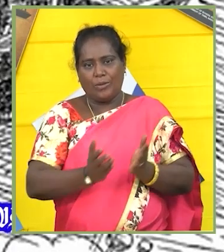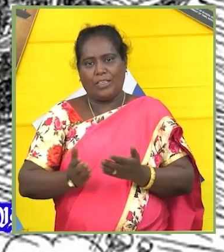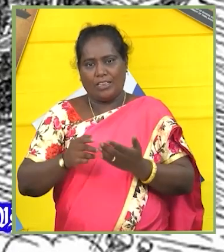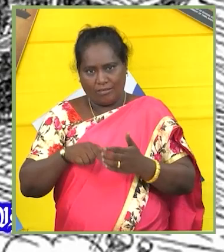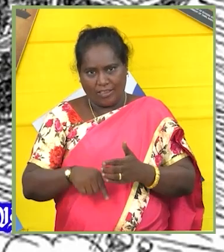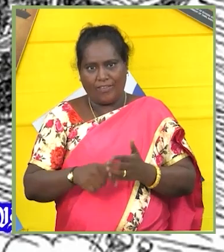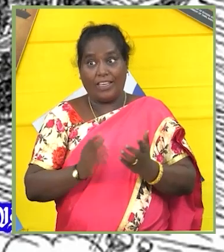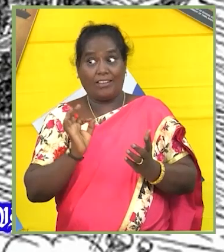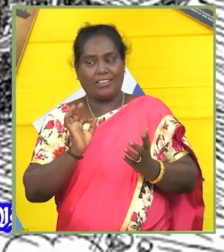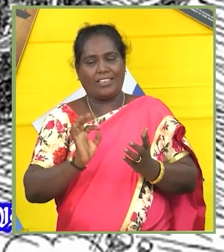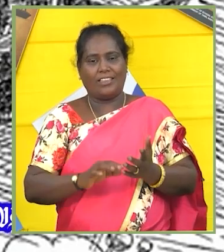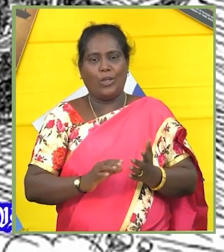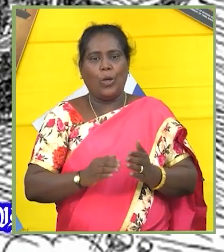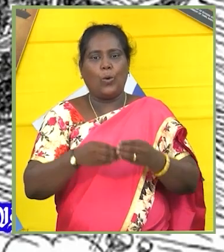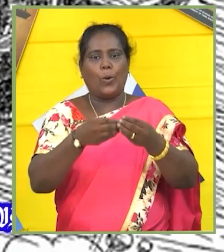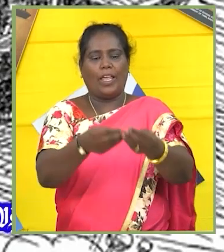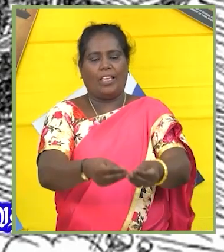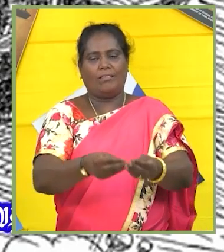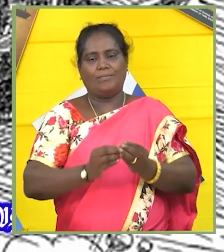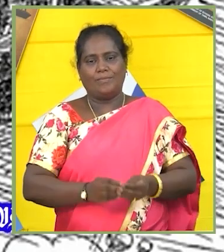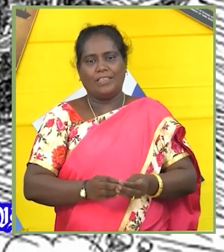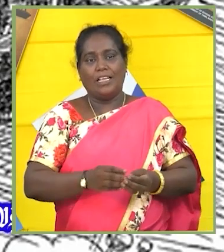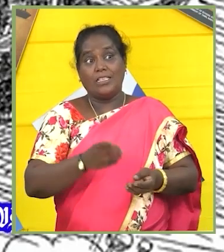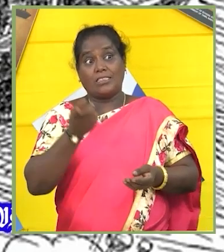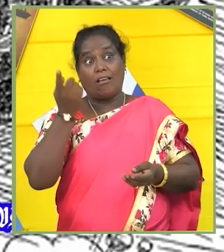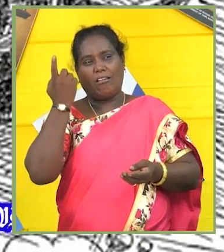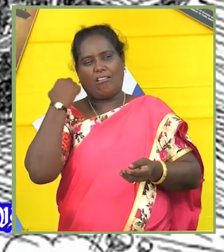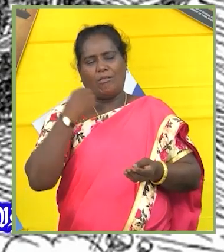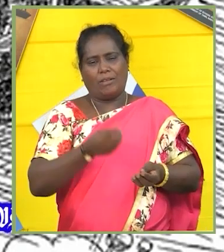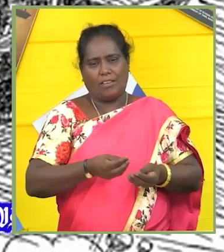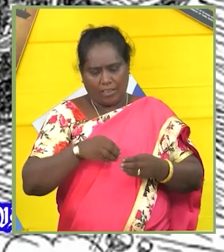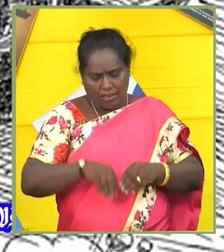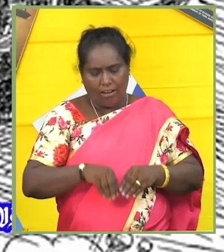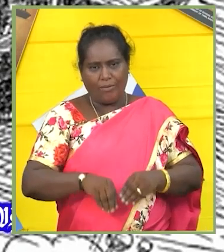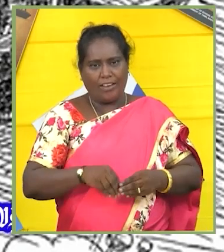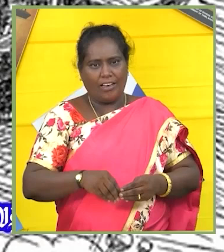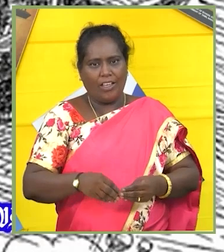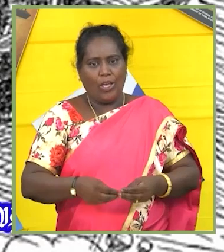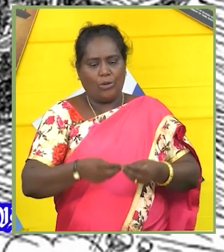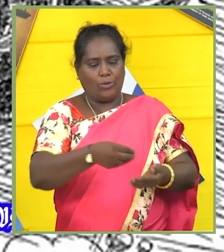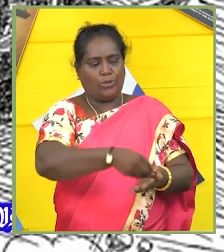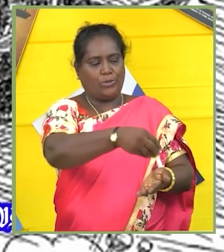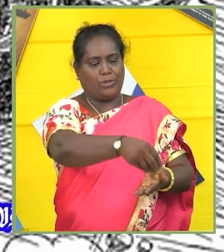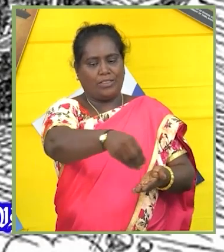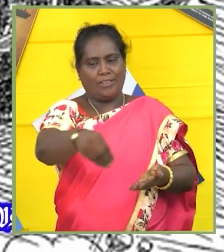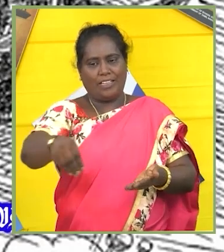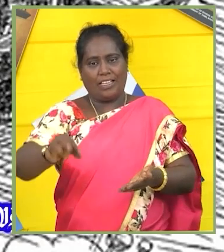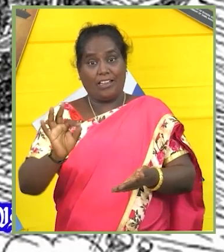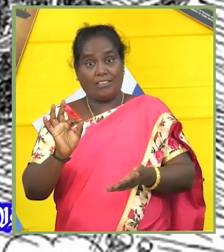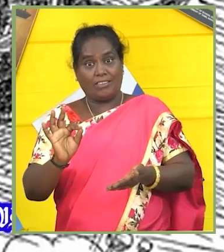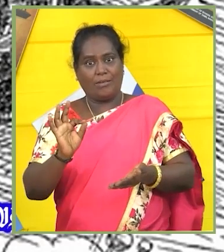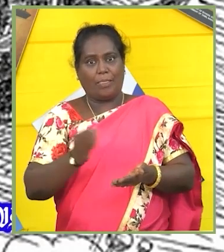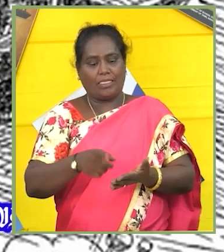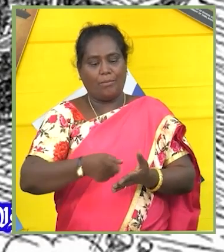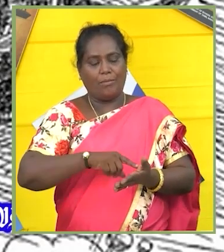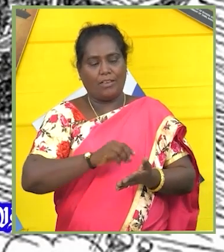பண்பு நிறையவே இருந்திருக்கின்றது. கொடை. சங்ககாலம் முதல் இக்காலம் வரை கொடுத்து சிவந்த கைகளே நம்